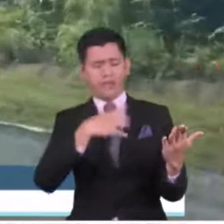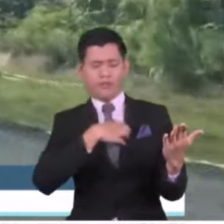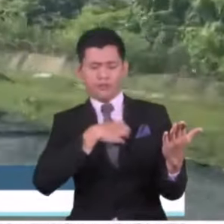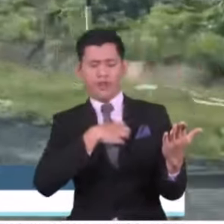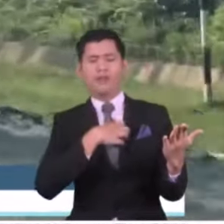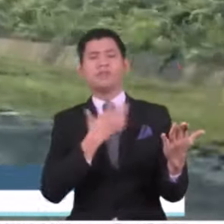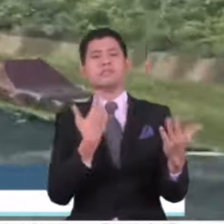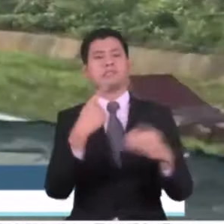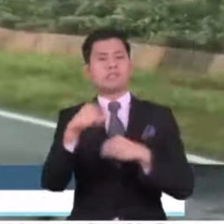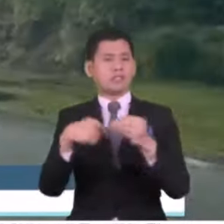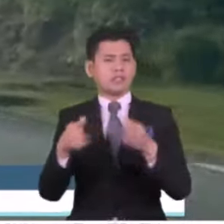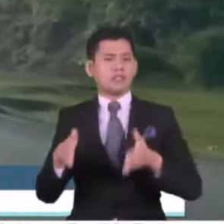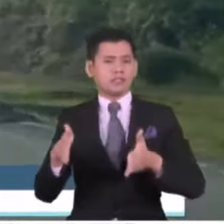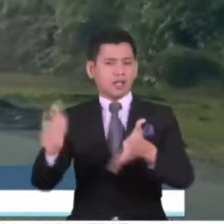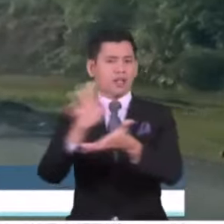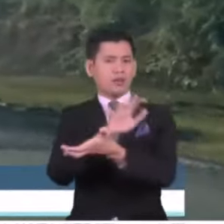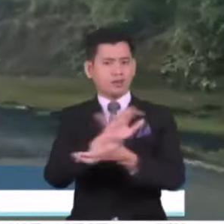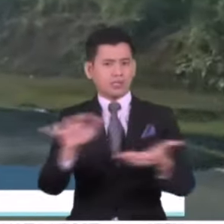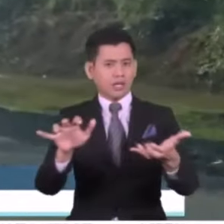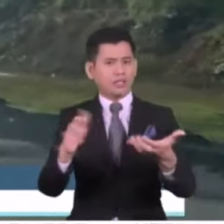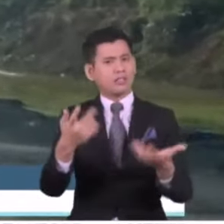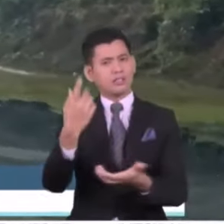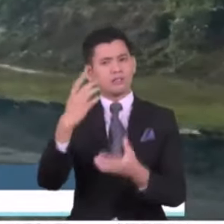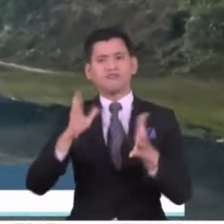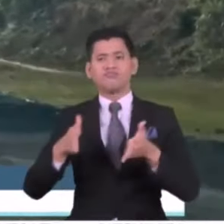atau isu terkait dengan perabot jalan raya.